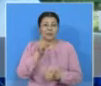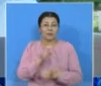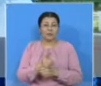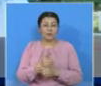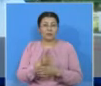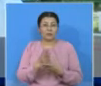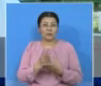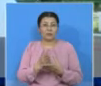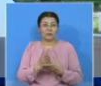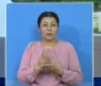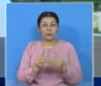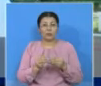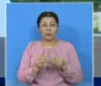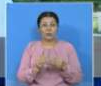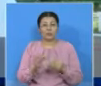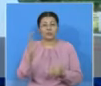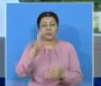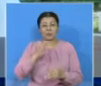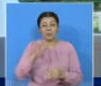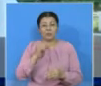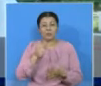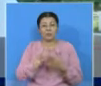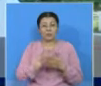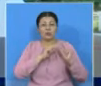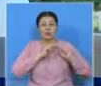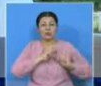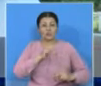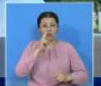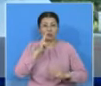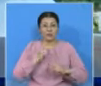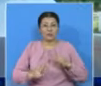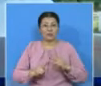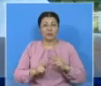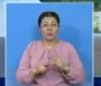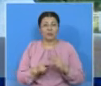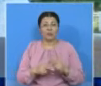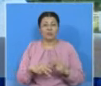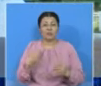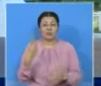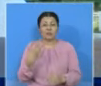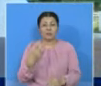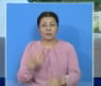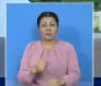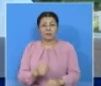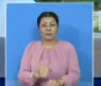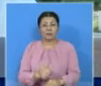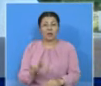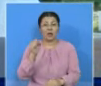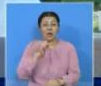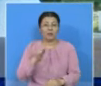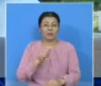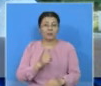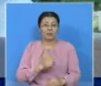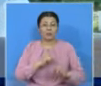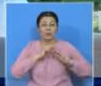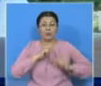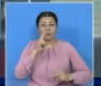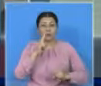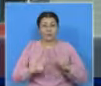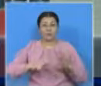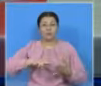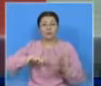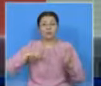бойынша 10-40. Бірақ біз жоспар бойынша 20-шы тамызда тапсырамыз деп жоспарлап